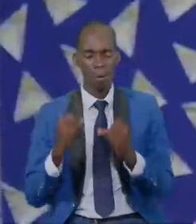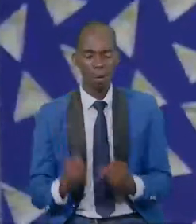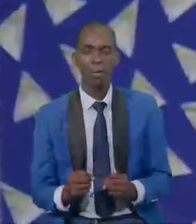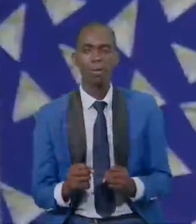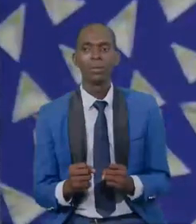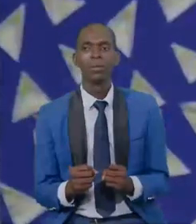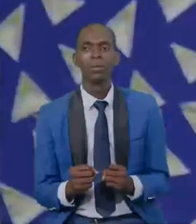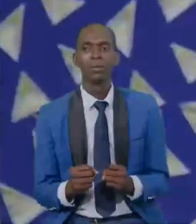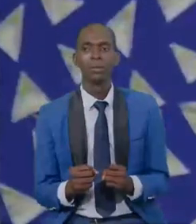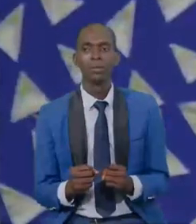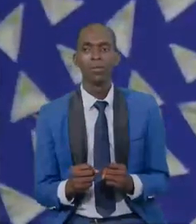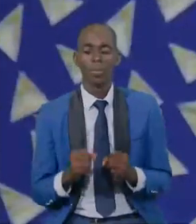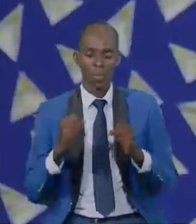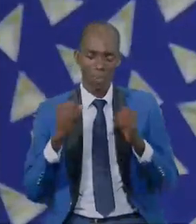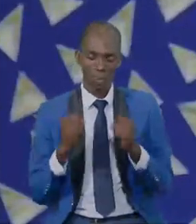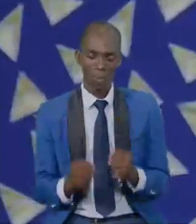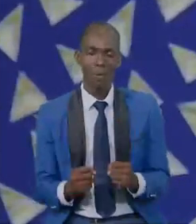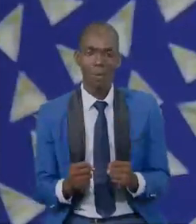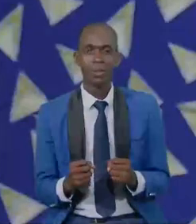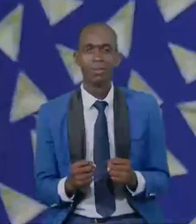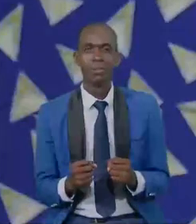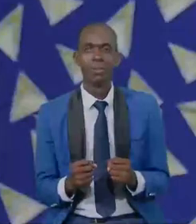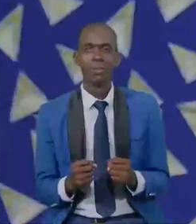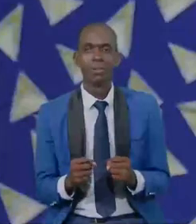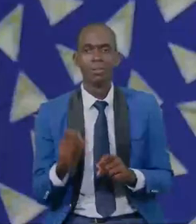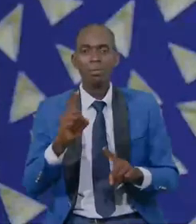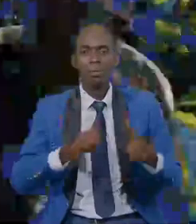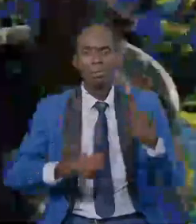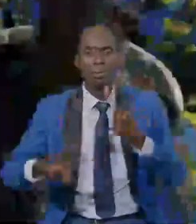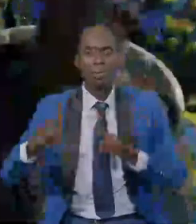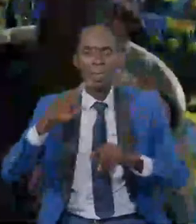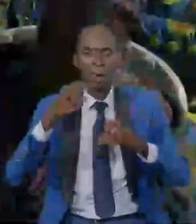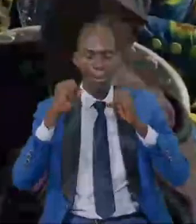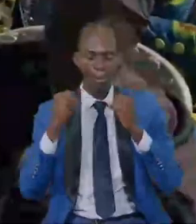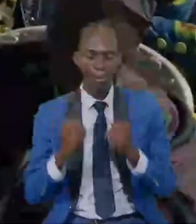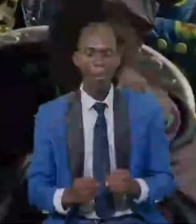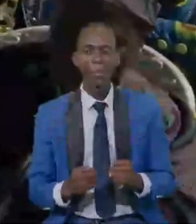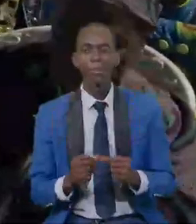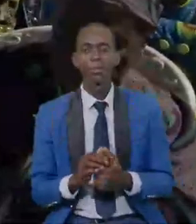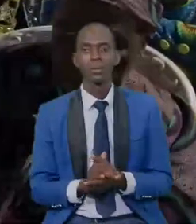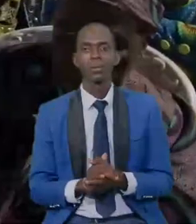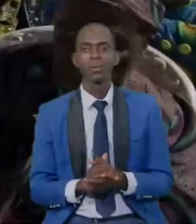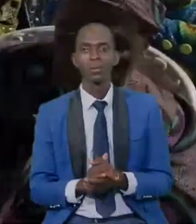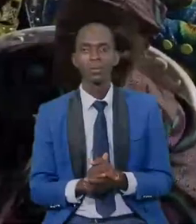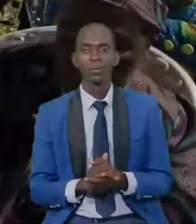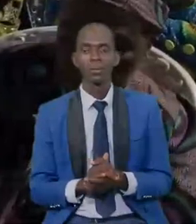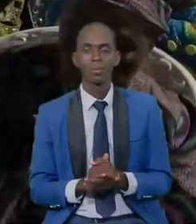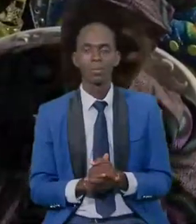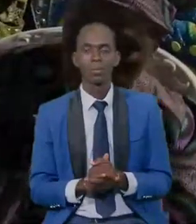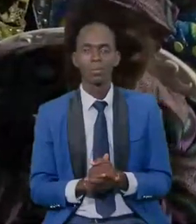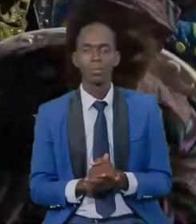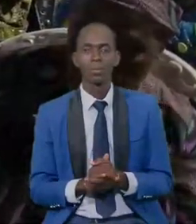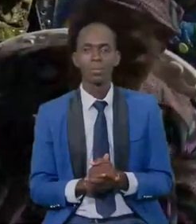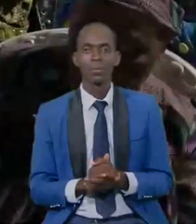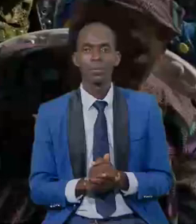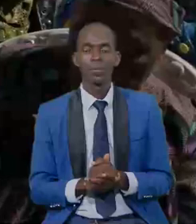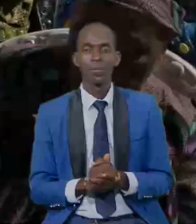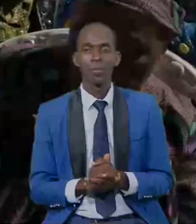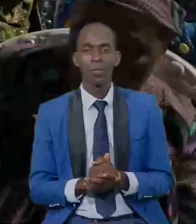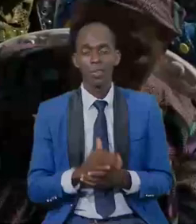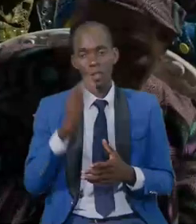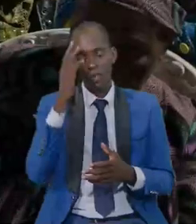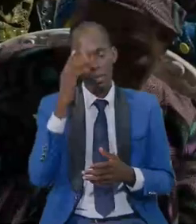la puissance. Power. La puissance. Somebody shout power. Que quelqu'un crie puissance. You know, the